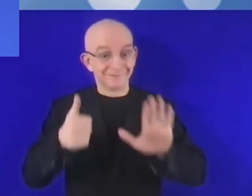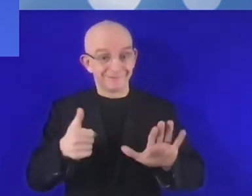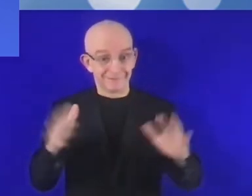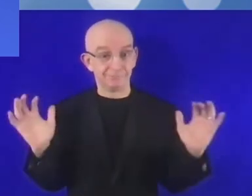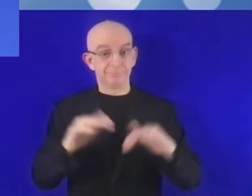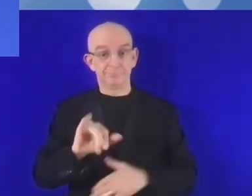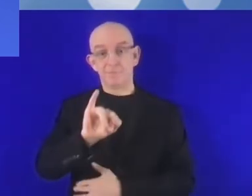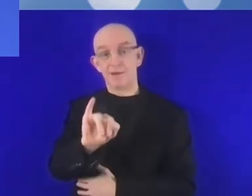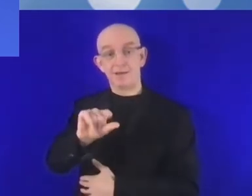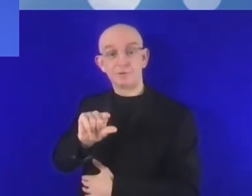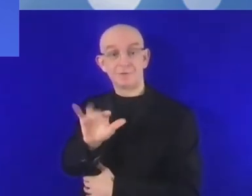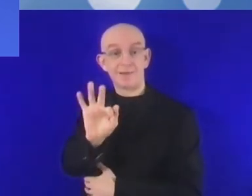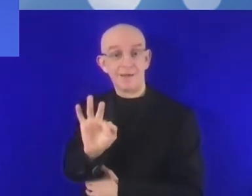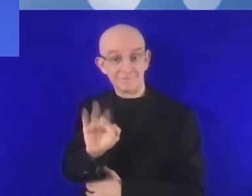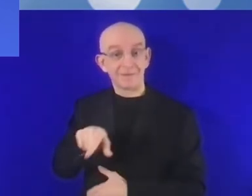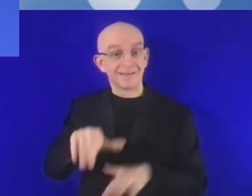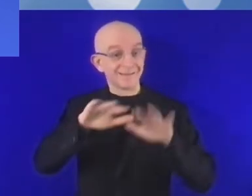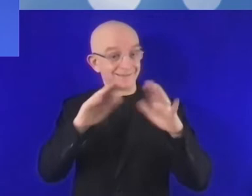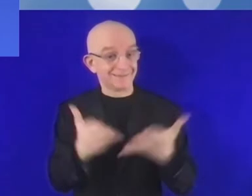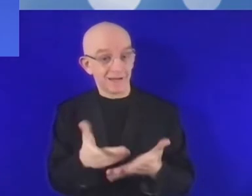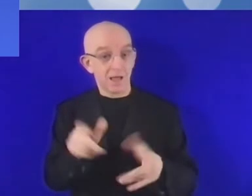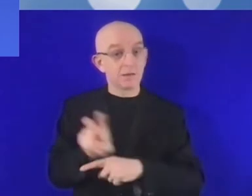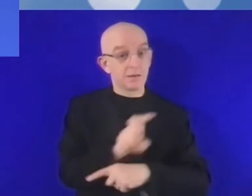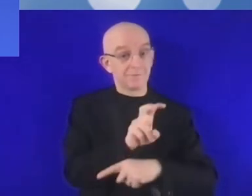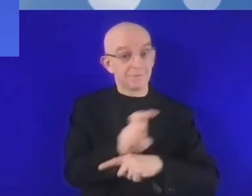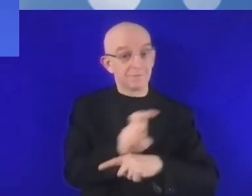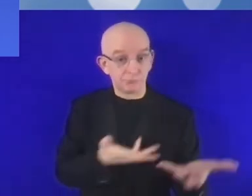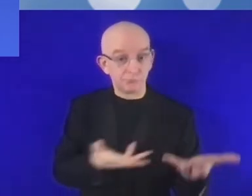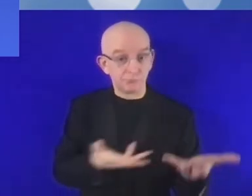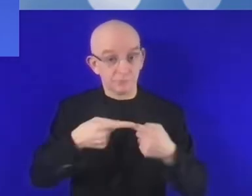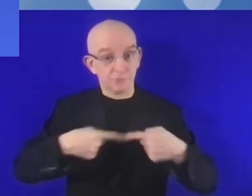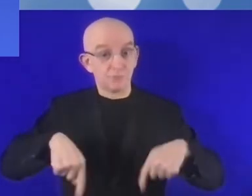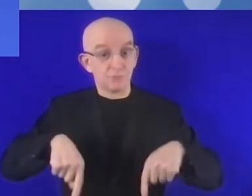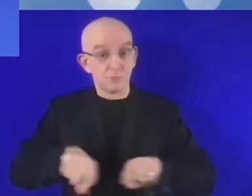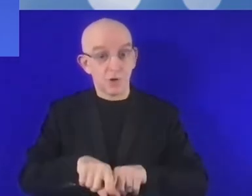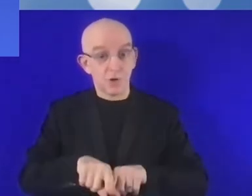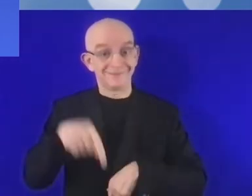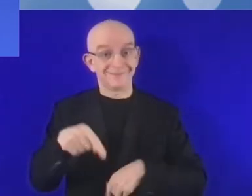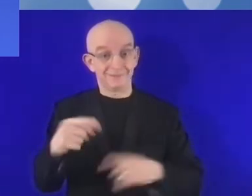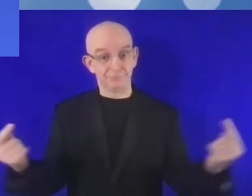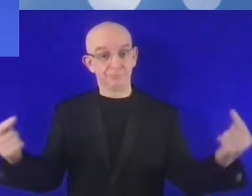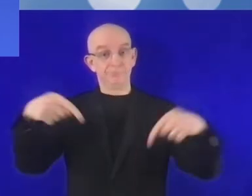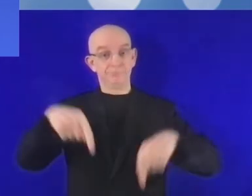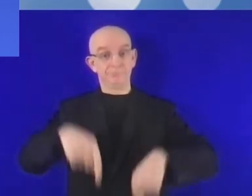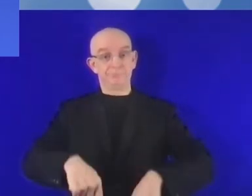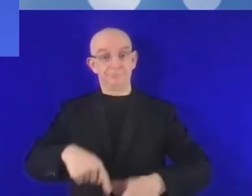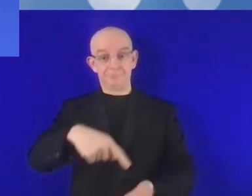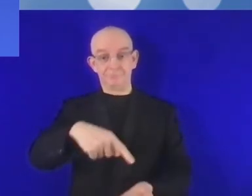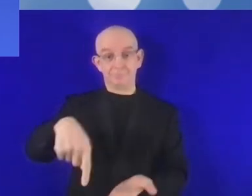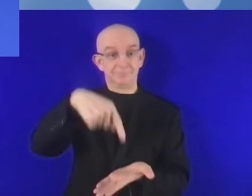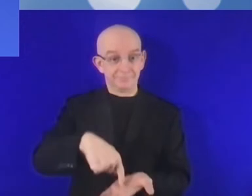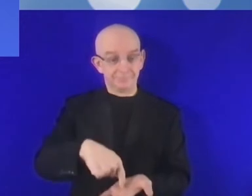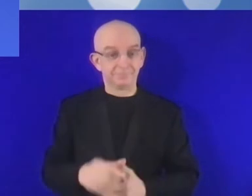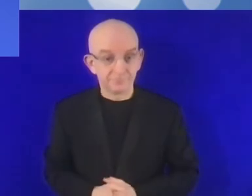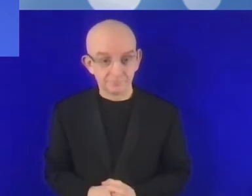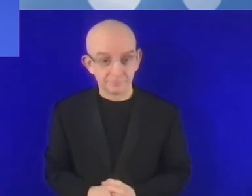المنظور يتغير الآن إلى أكثر استراتيجية، لم نعد نتحدث فقط عن إدارة الإنترنت ولكن عن